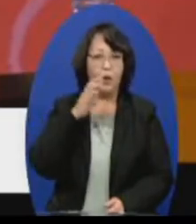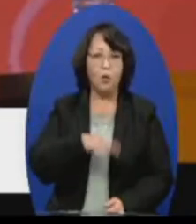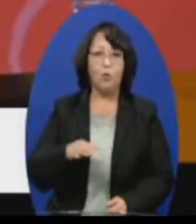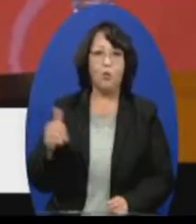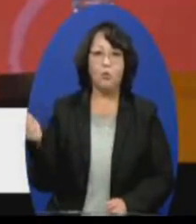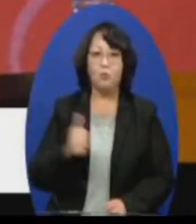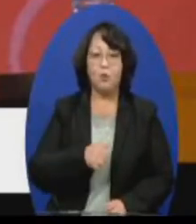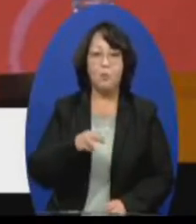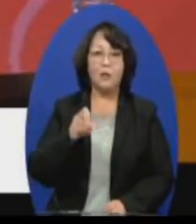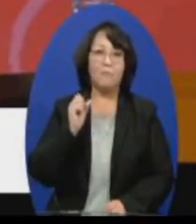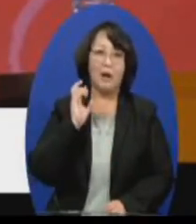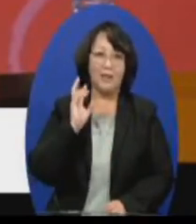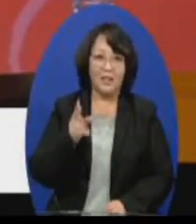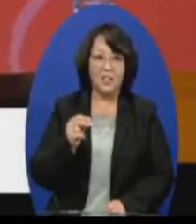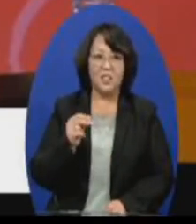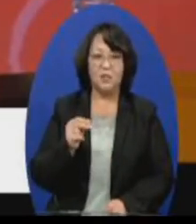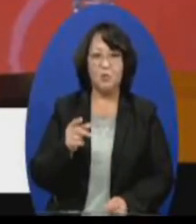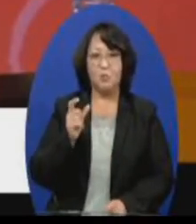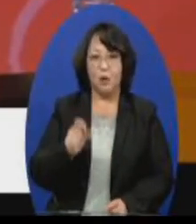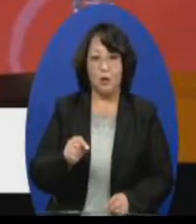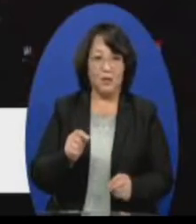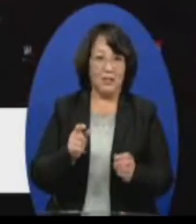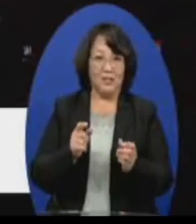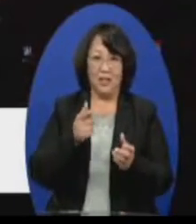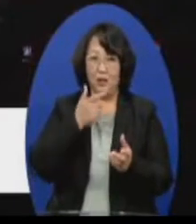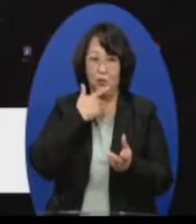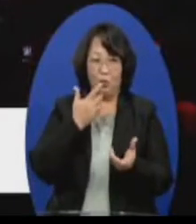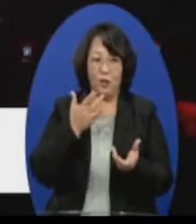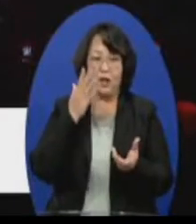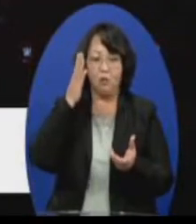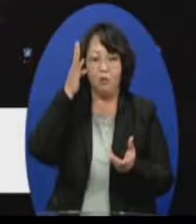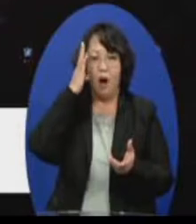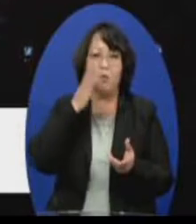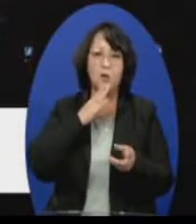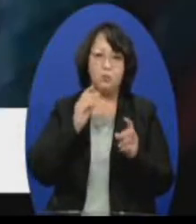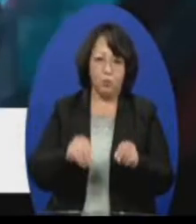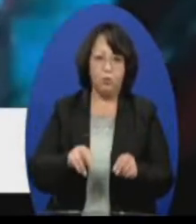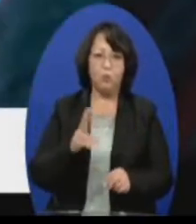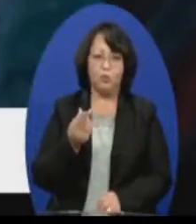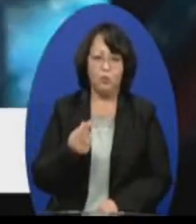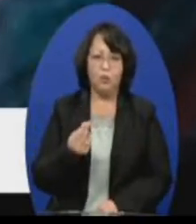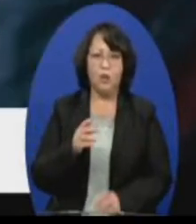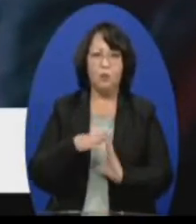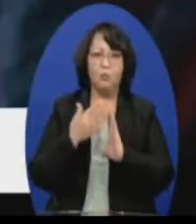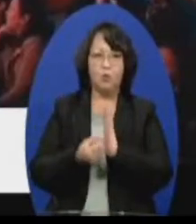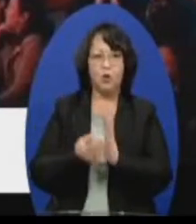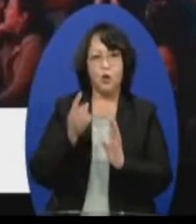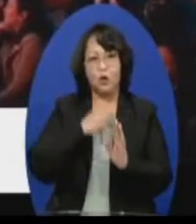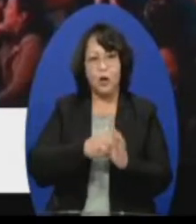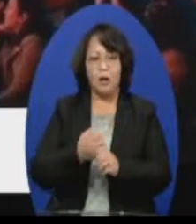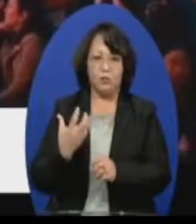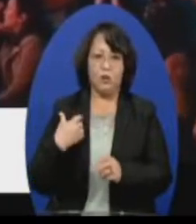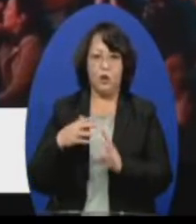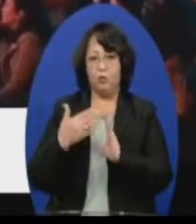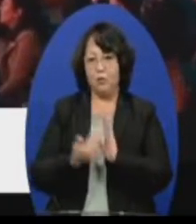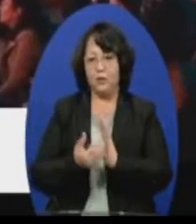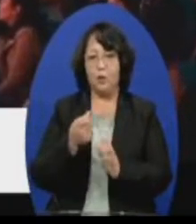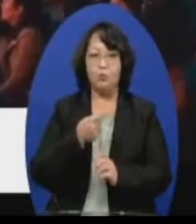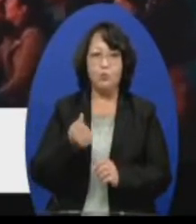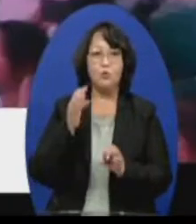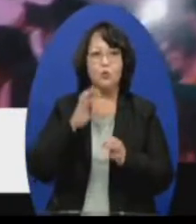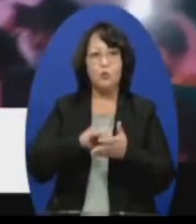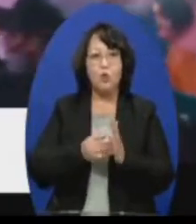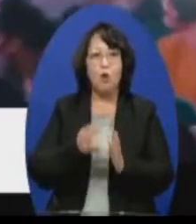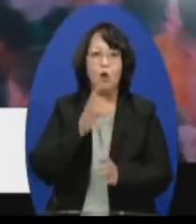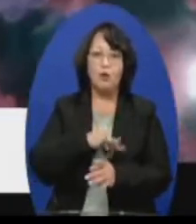Хүүхэд болгон математикч болох албагүйч тэд бүгд ирээдүйд аав ээж болж гэр бүлийнхээ өмнө хариуцлага хүлээнэ. Өрх гэрийнхээ санхүүг зөв төлөвлөж,